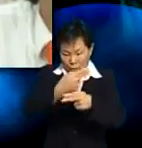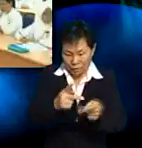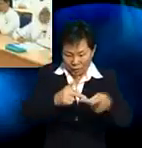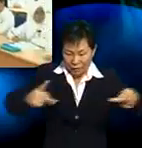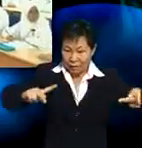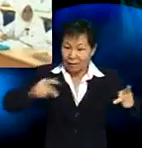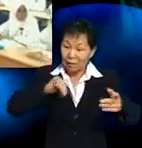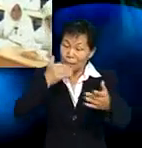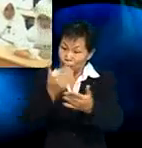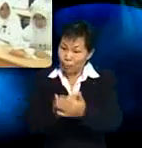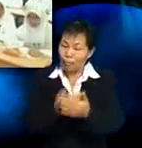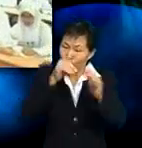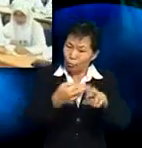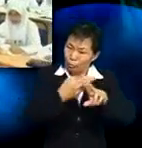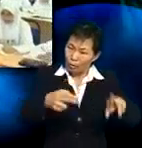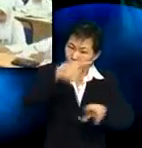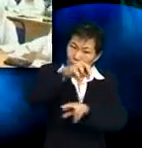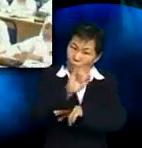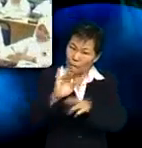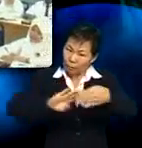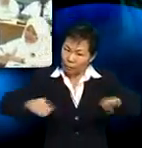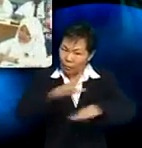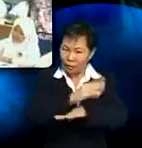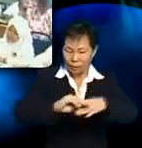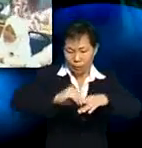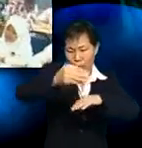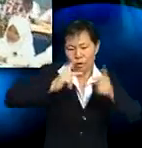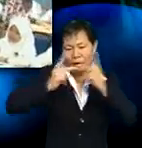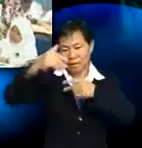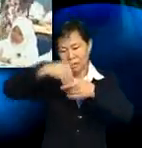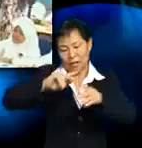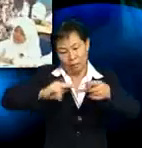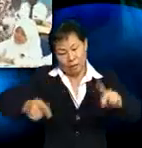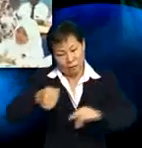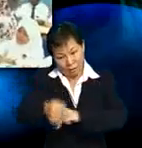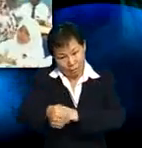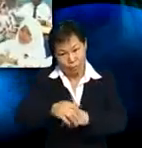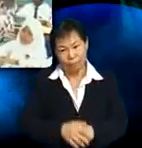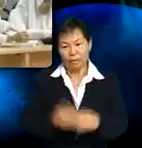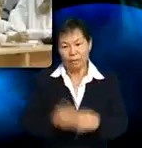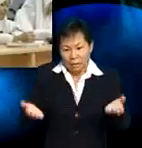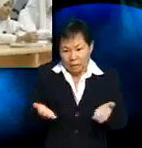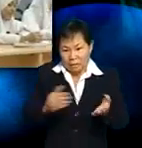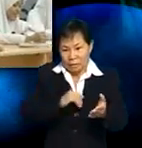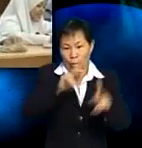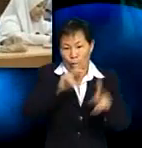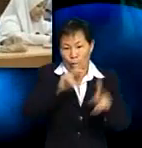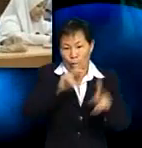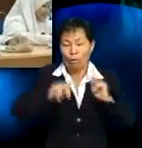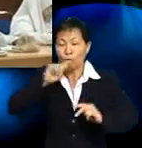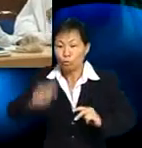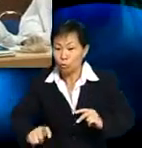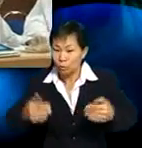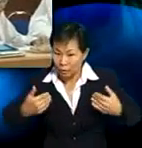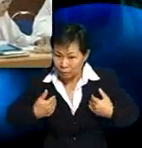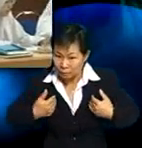Kamu belum menyulitkan peribahasa dan juga mutiara kata di dalam karangan kamu disini Saya ingin ketik pandangan orang tua